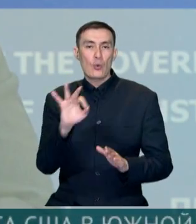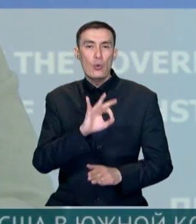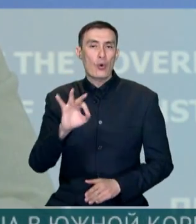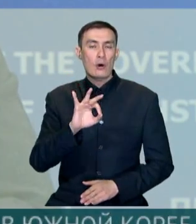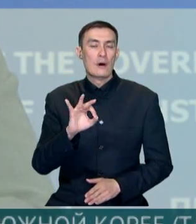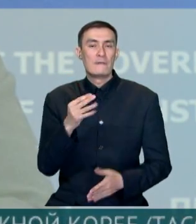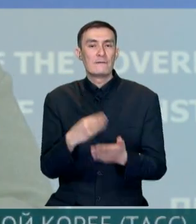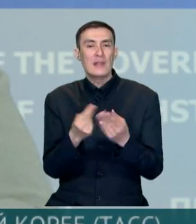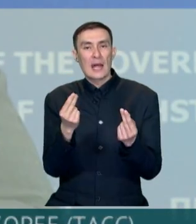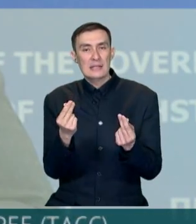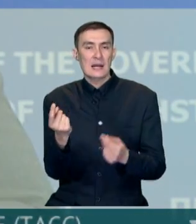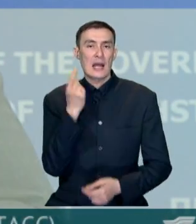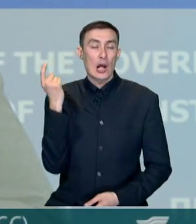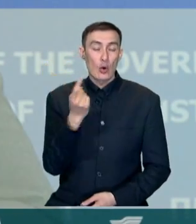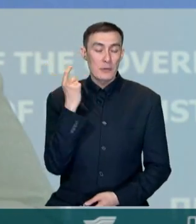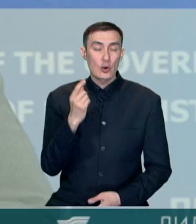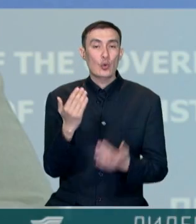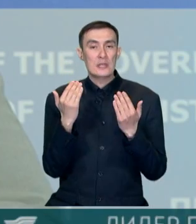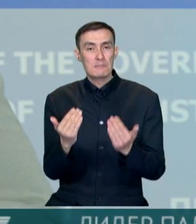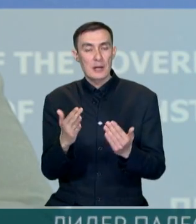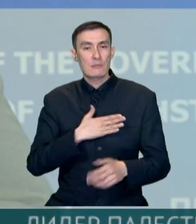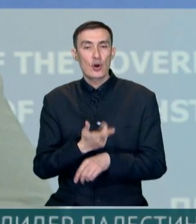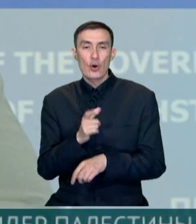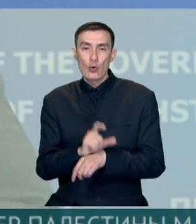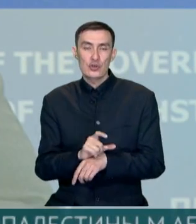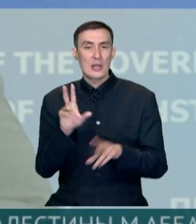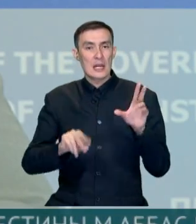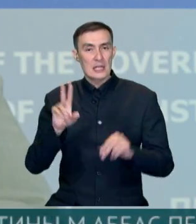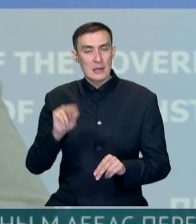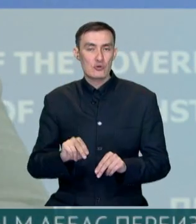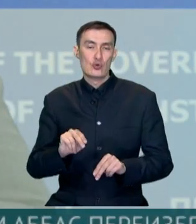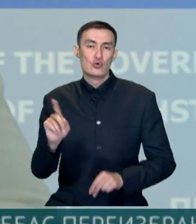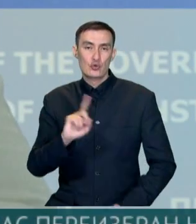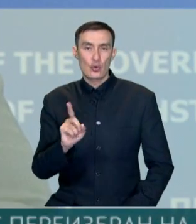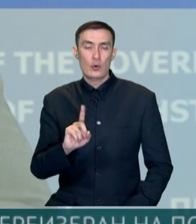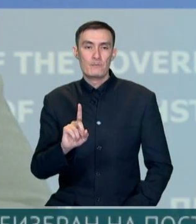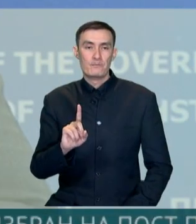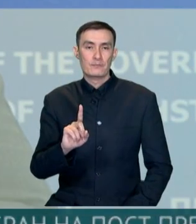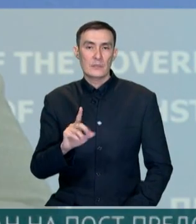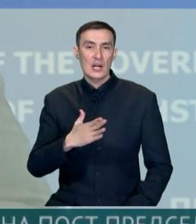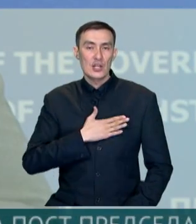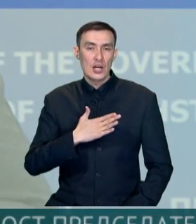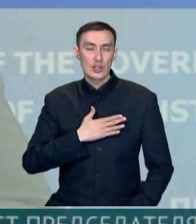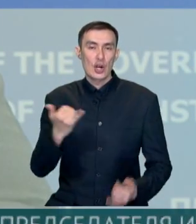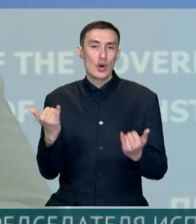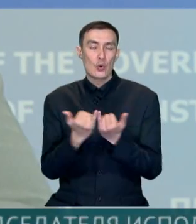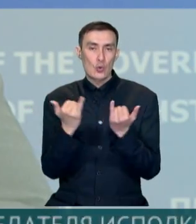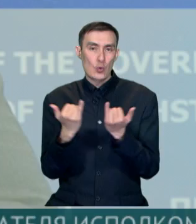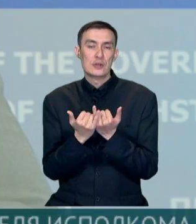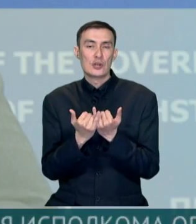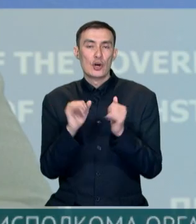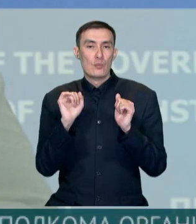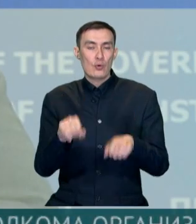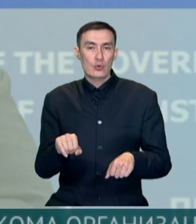политике, финансовой политике, то теперь мы очень сильно надеемся и уверены, что наши гости смогут нам